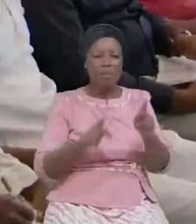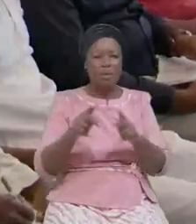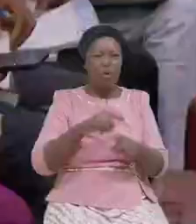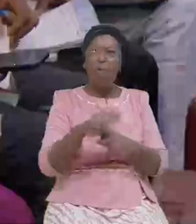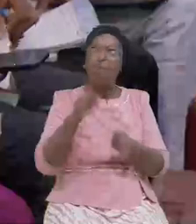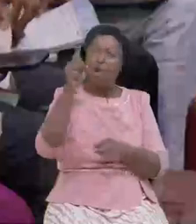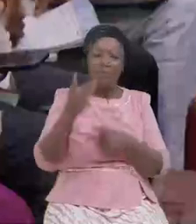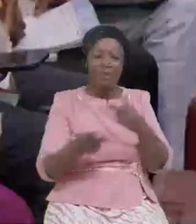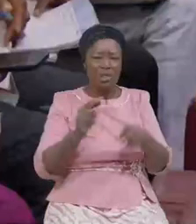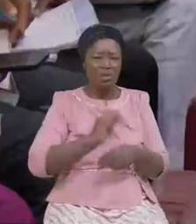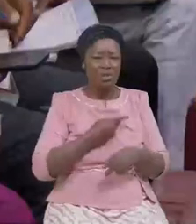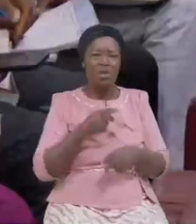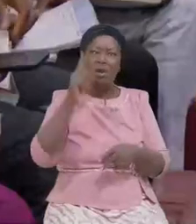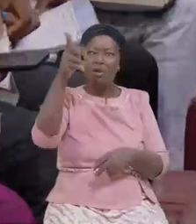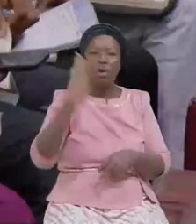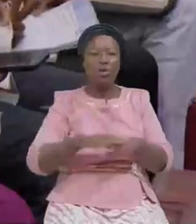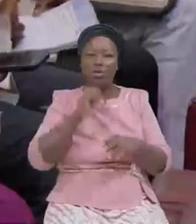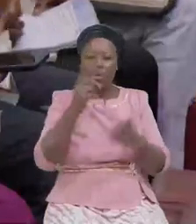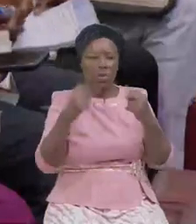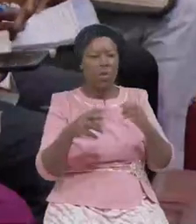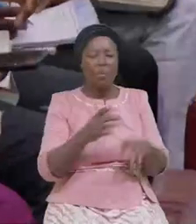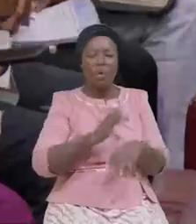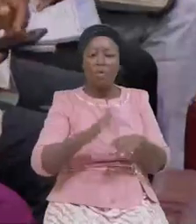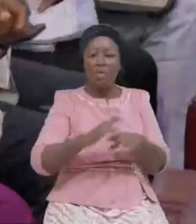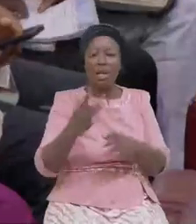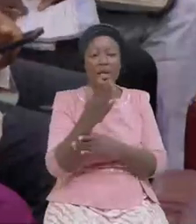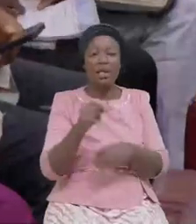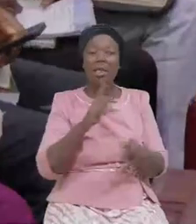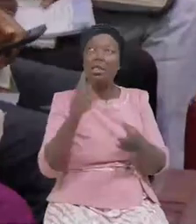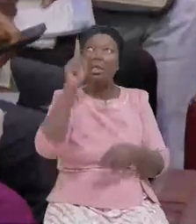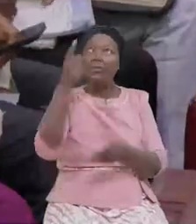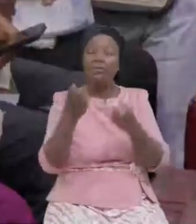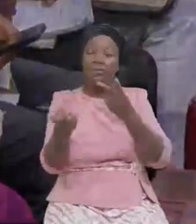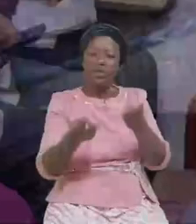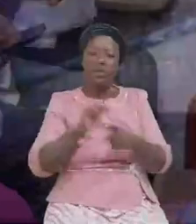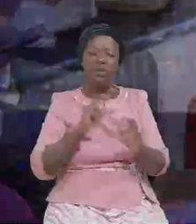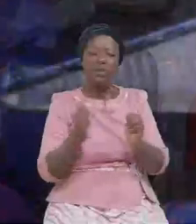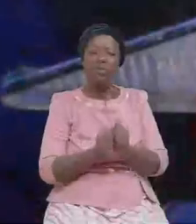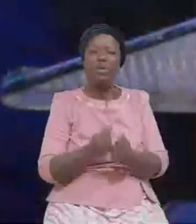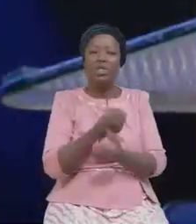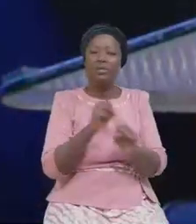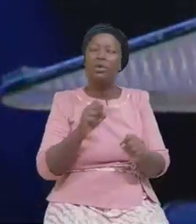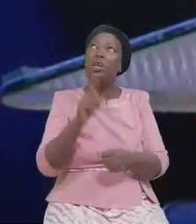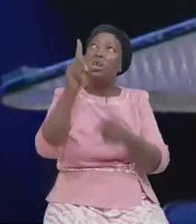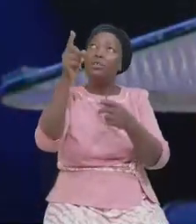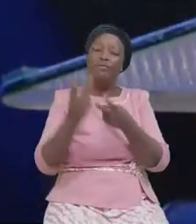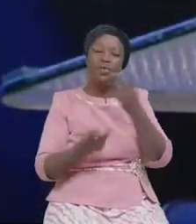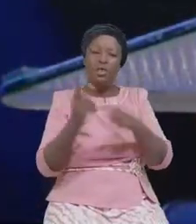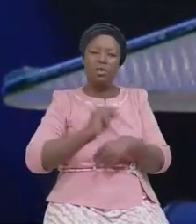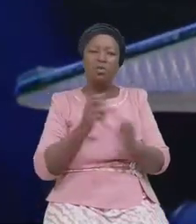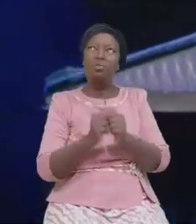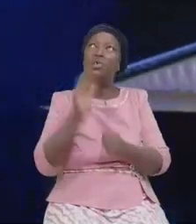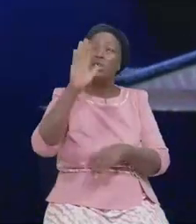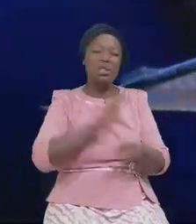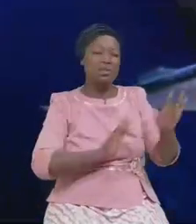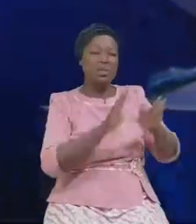vient pas les mains vides. Il nous visite avec la rédemption. Il nous visite avec sa miséricorde et avec compassion.